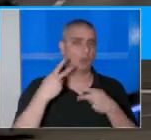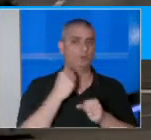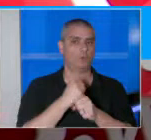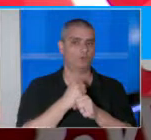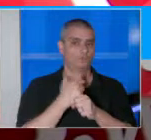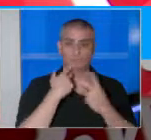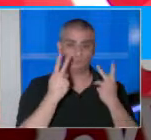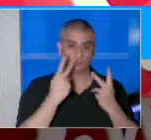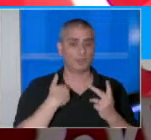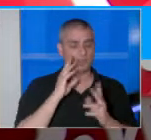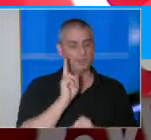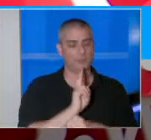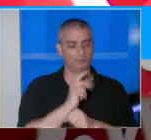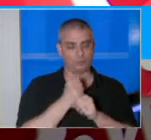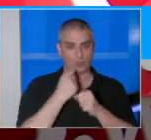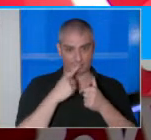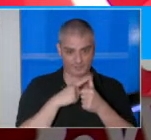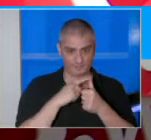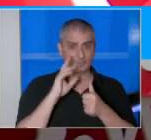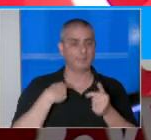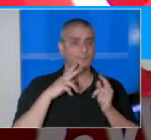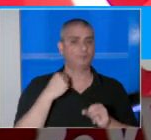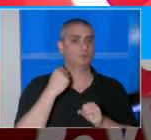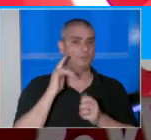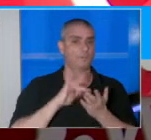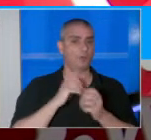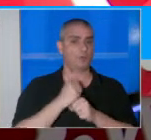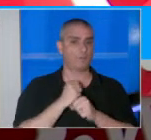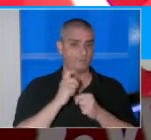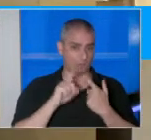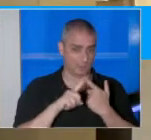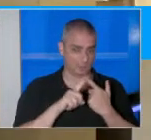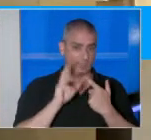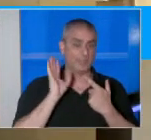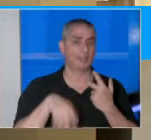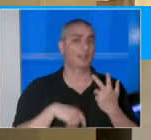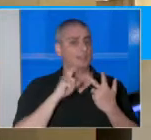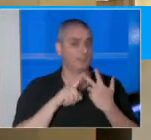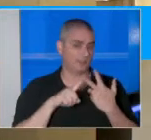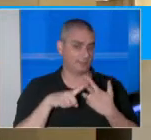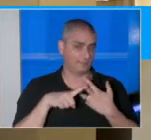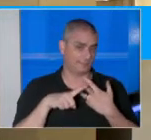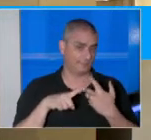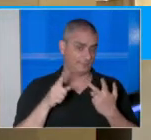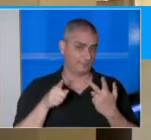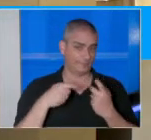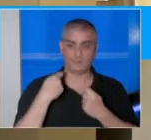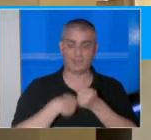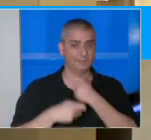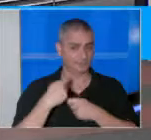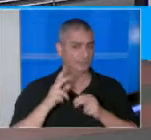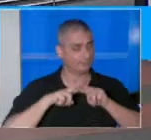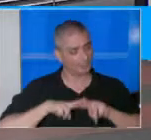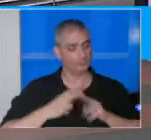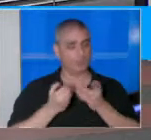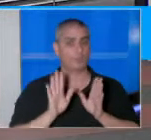היא שאני גם משמר את העובדים, גם מאפשר להם שיהיה להם מקום עבודה וחזרה, גם נותן לעסק את האינסנטיב